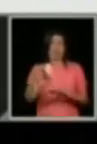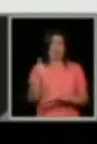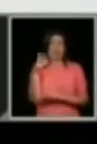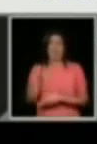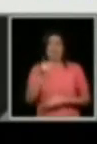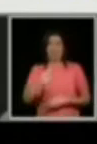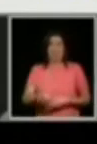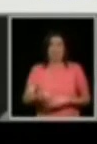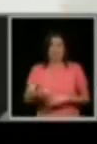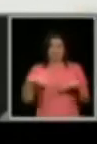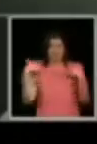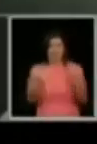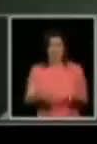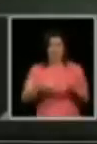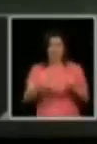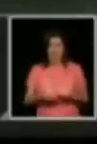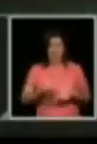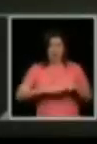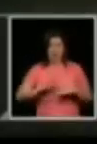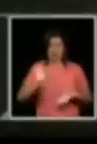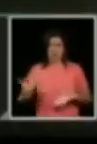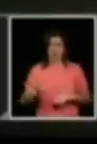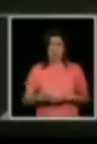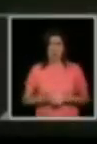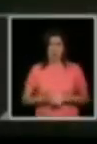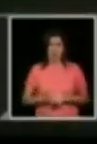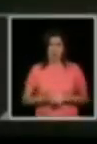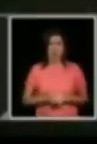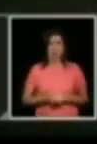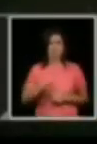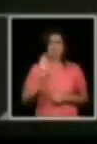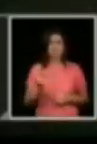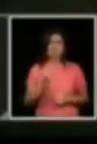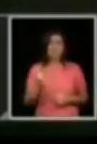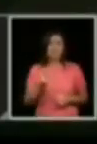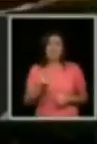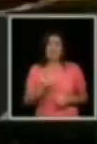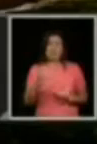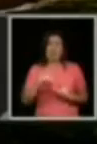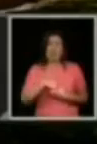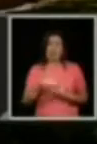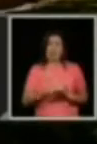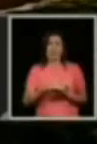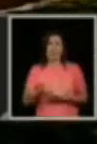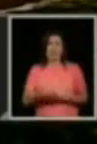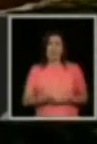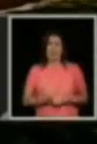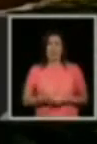ואומר שהוא הבעלים של הוסטלים שאליהם הוא שולח אנשים ממשרד